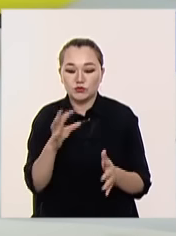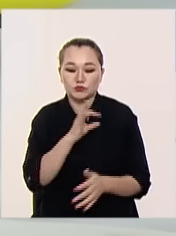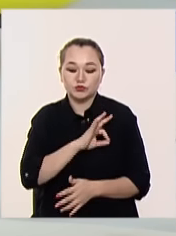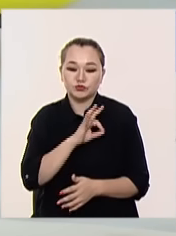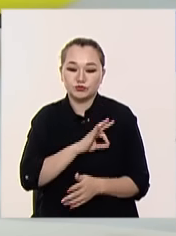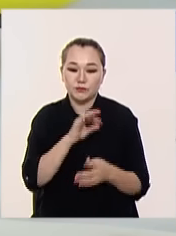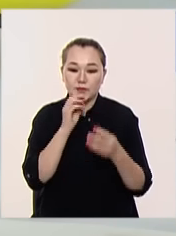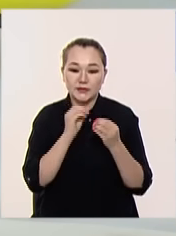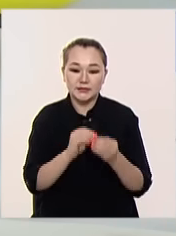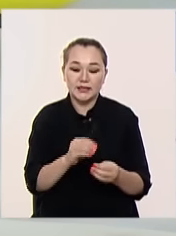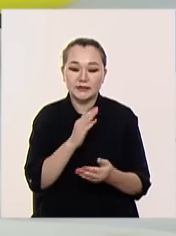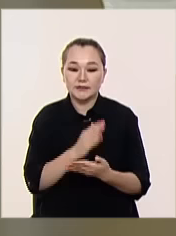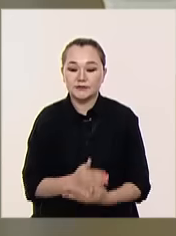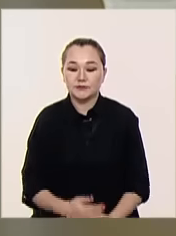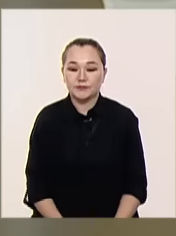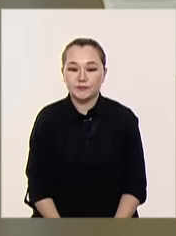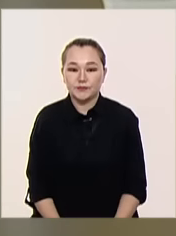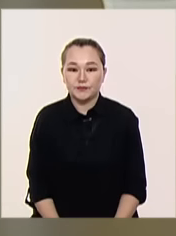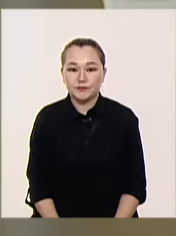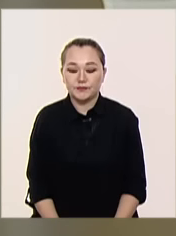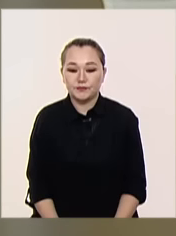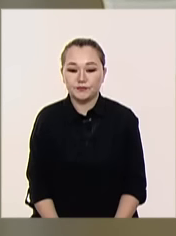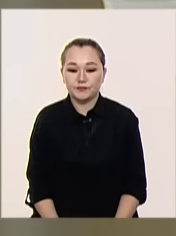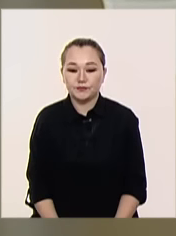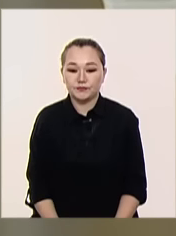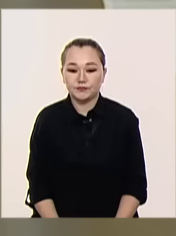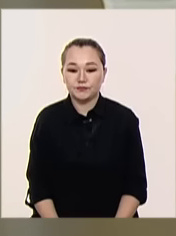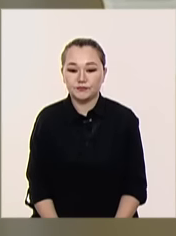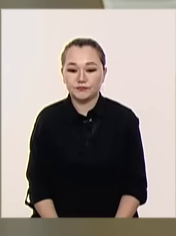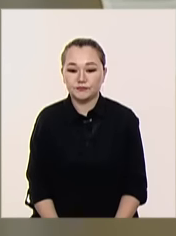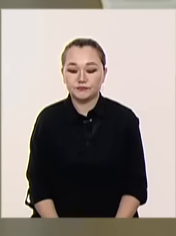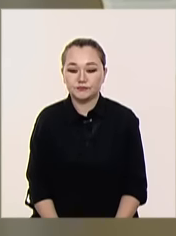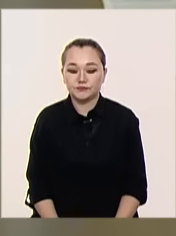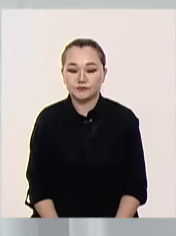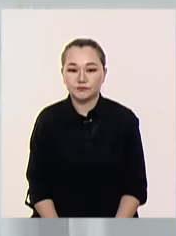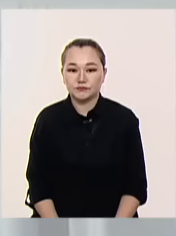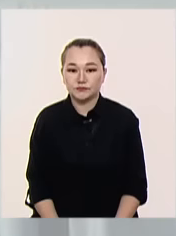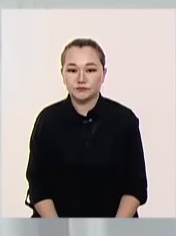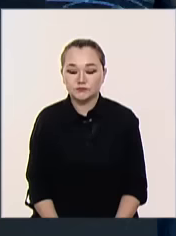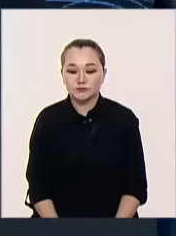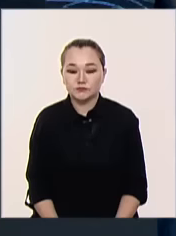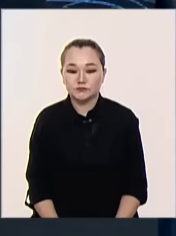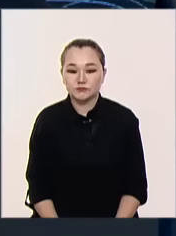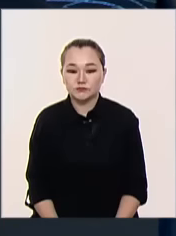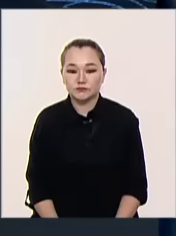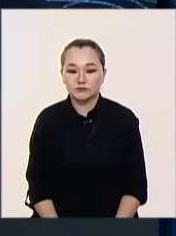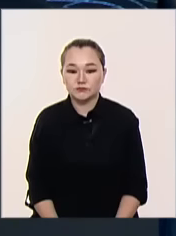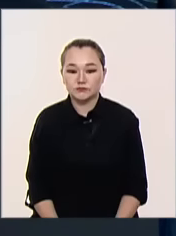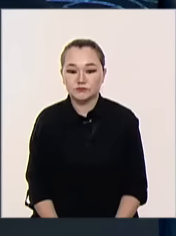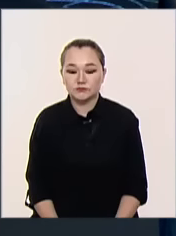тұтынушыға айналған. Азамат Қабетов, Сергей Шуйский, Информ бюро, Алматы.